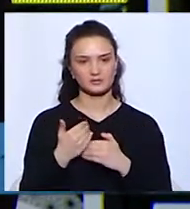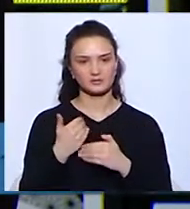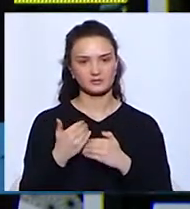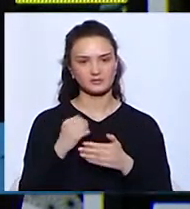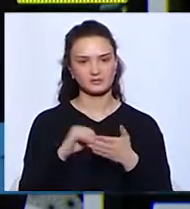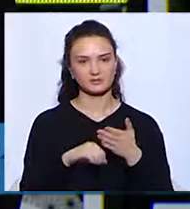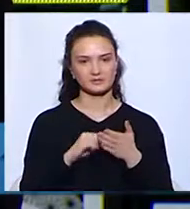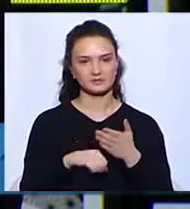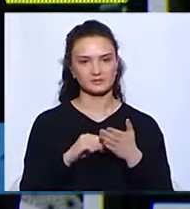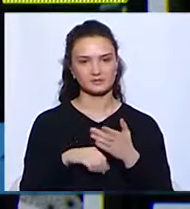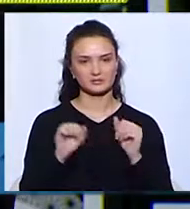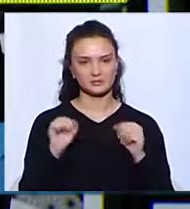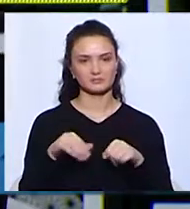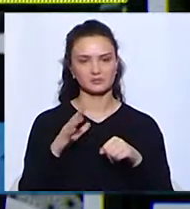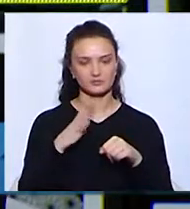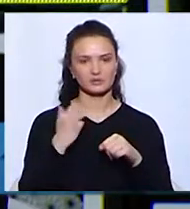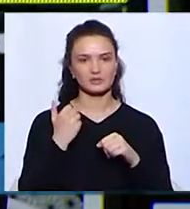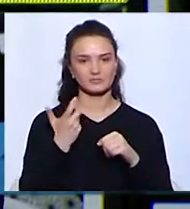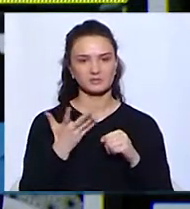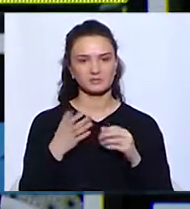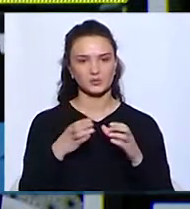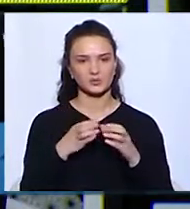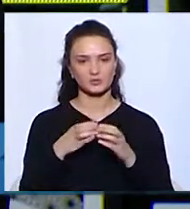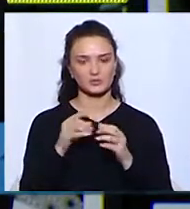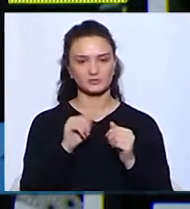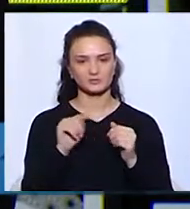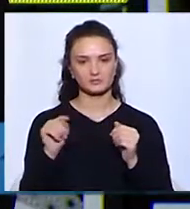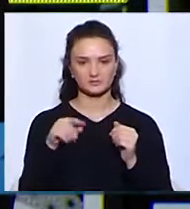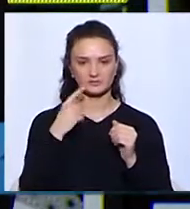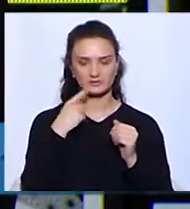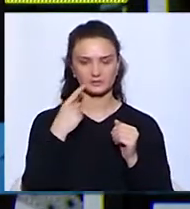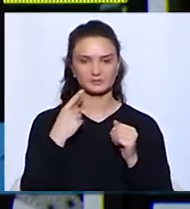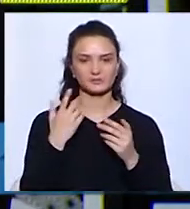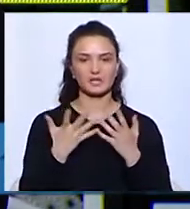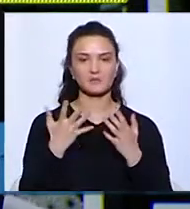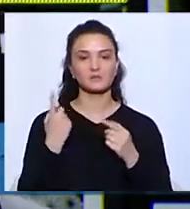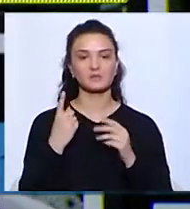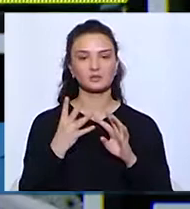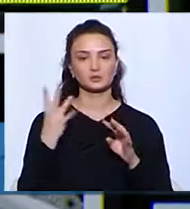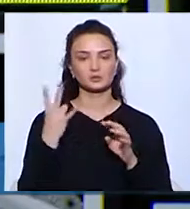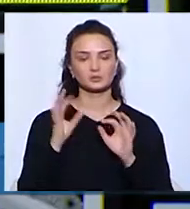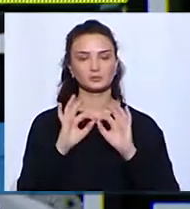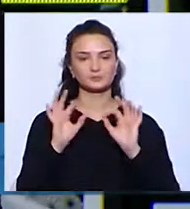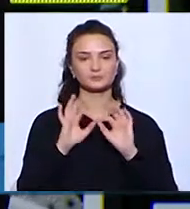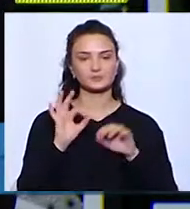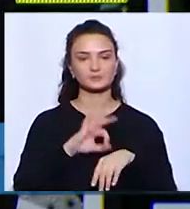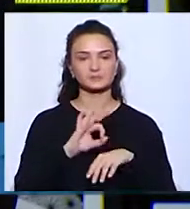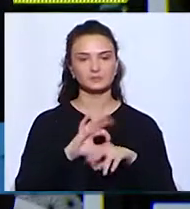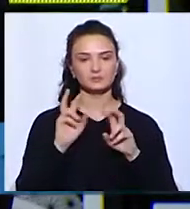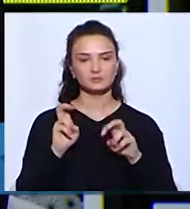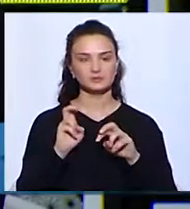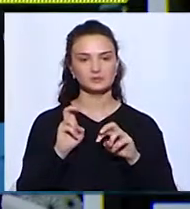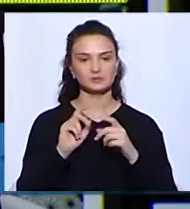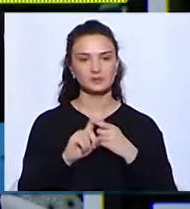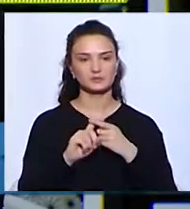მომართვიანობის მიზეზი პირობითად შეიძლება დავყოთ რამდენიმე ჯგუფად. ალბათ პირველ რიგში უნდა ვახსენოთ ინფექციური